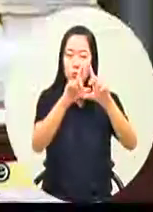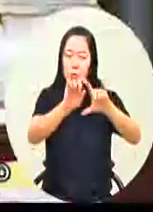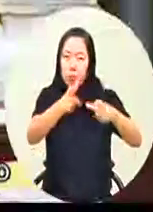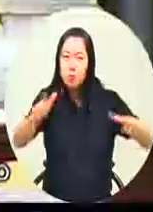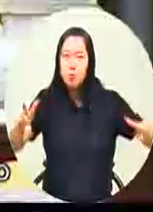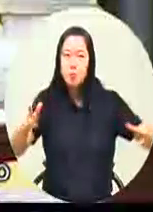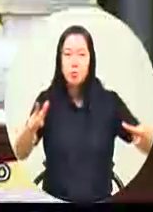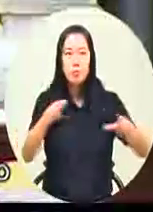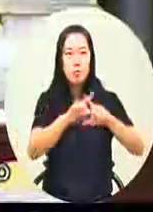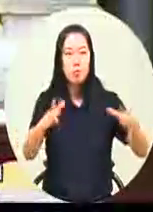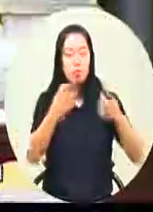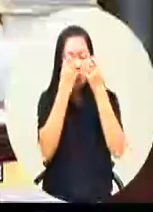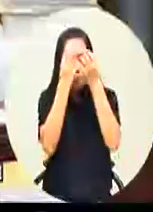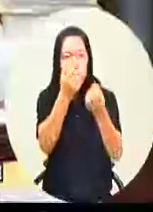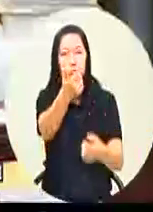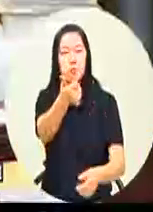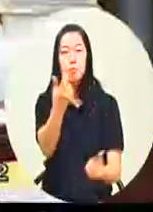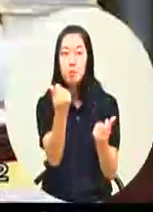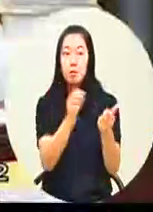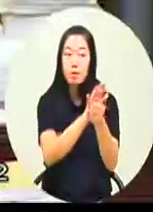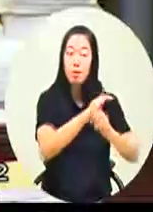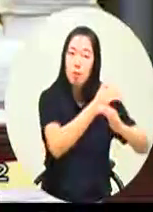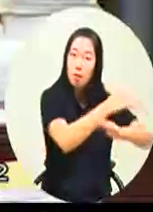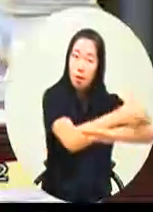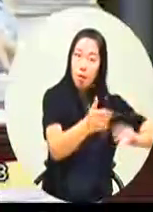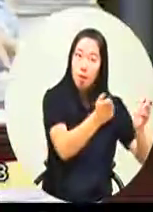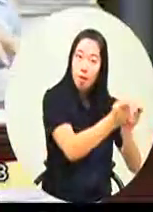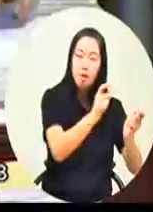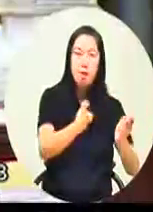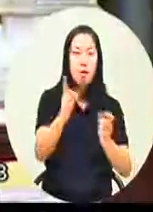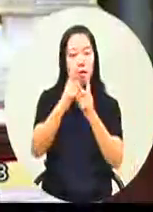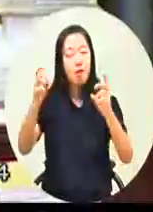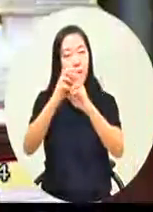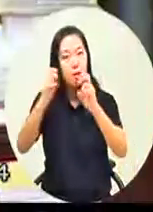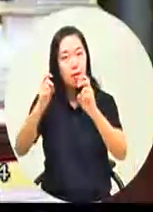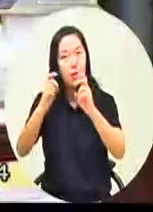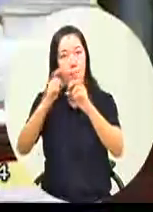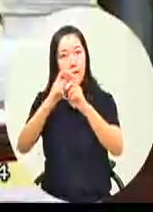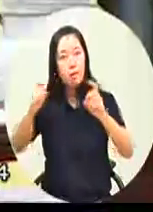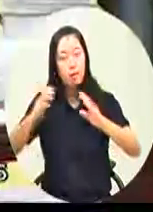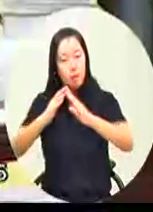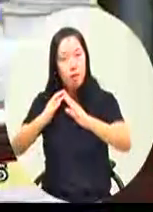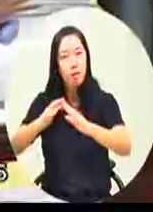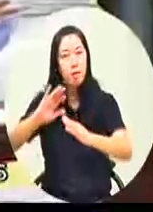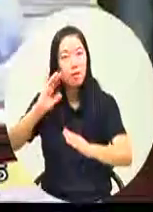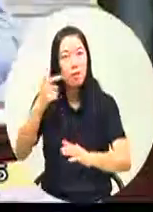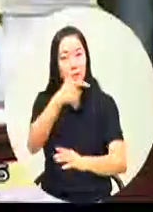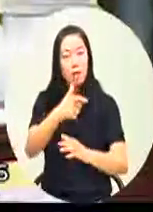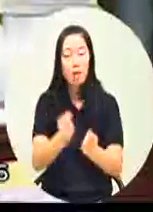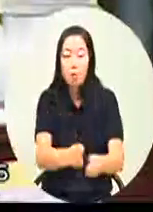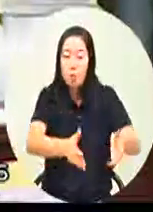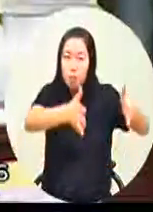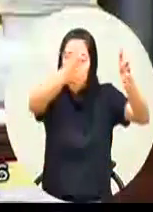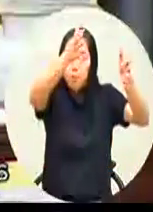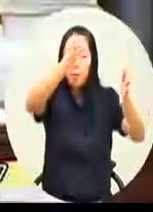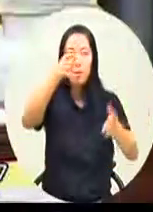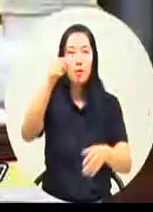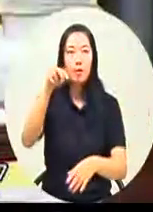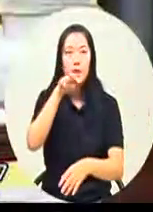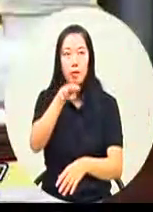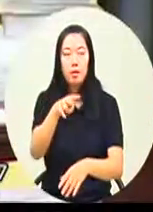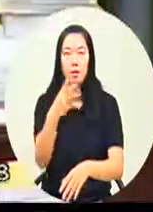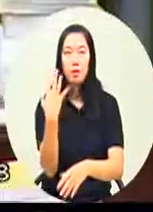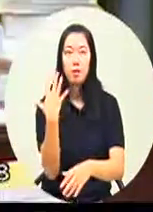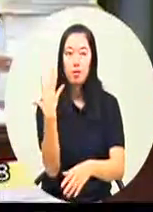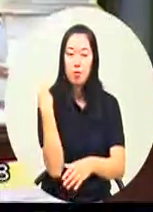能会跑出来，它可能在爱河边，可能是在哪个区旁边，是在城市，哇，不在那个区，可是它那个建筑是它那个旧空